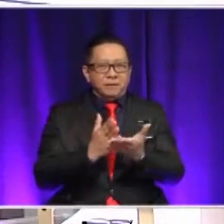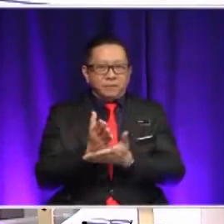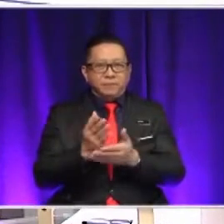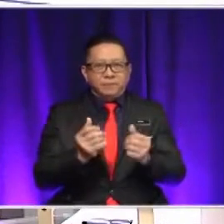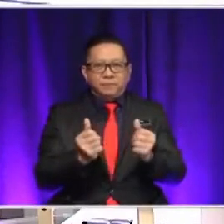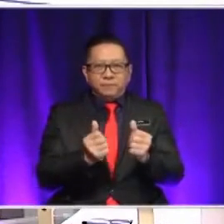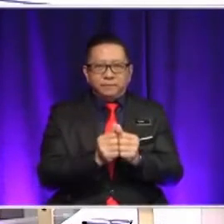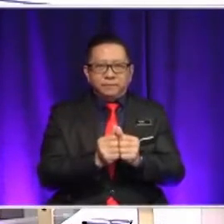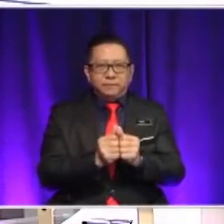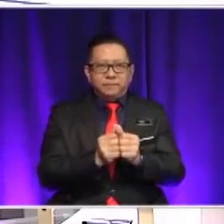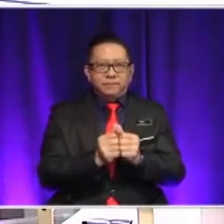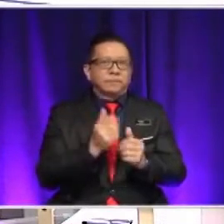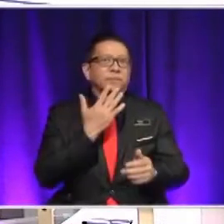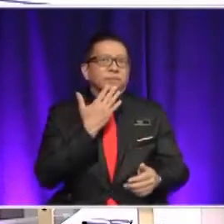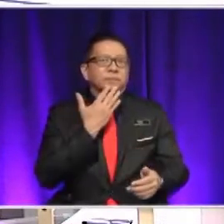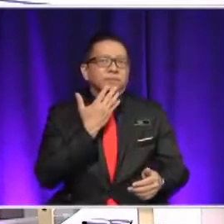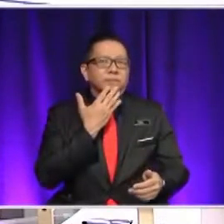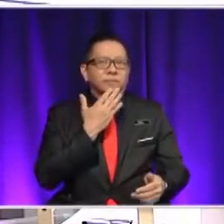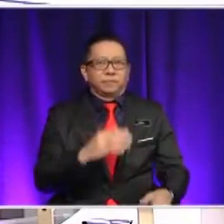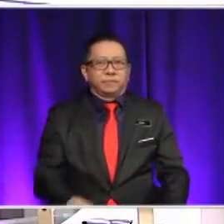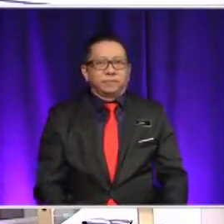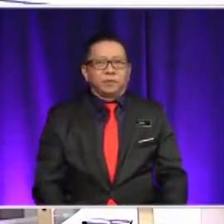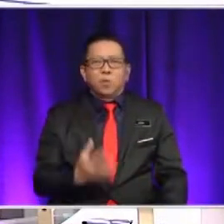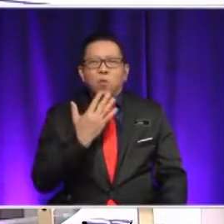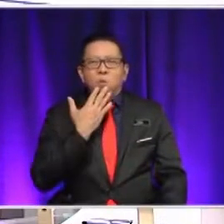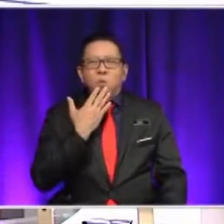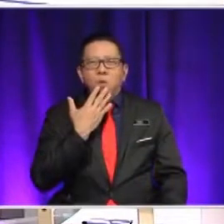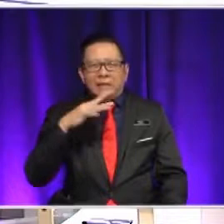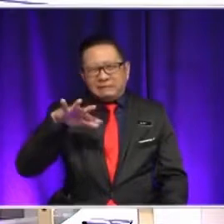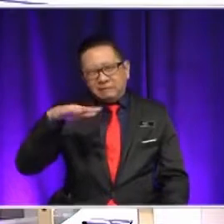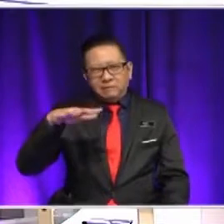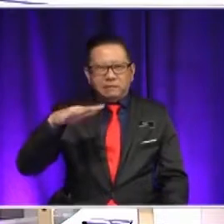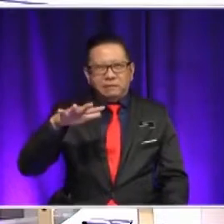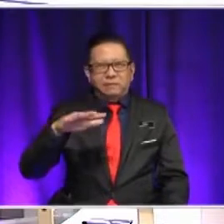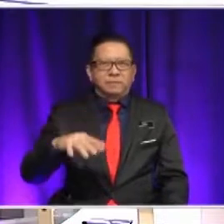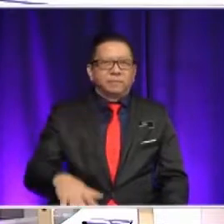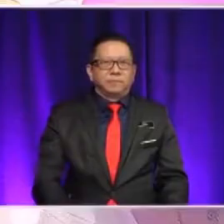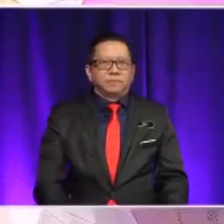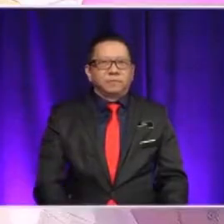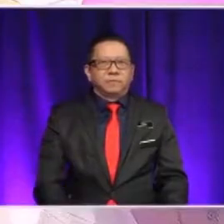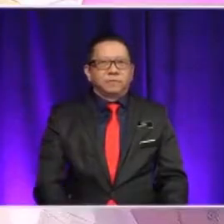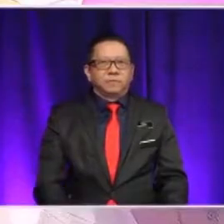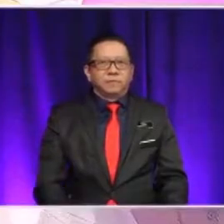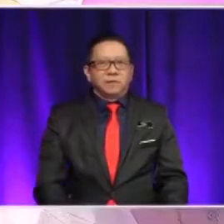dengan Cikgu kita ambil warna yang paling cair disebut Haifa Rasyidin